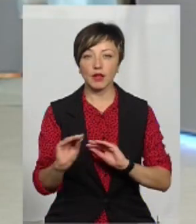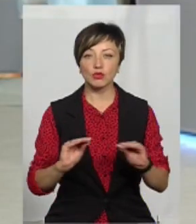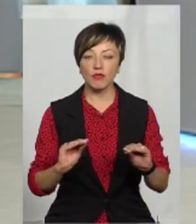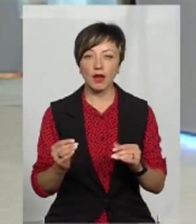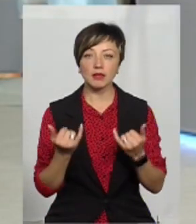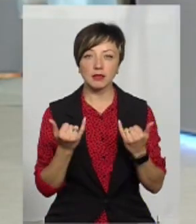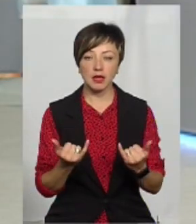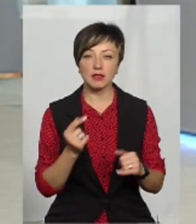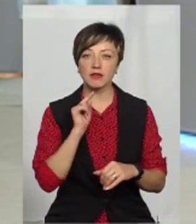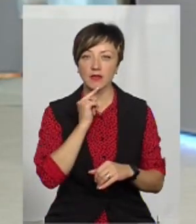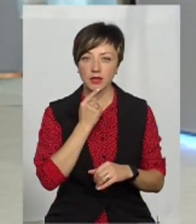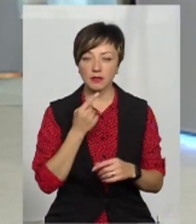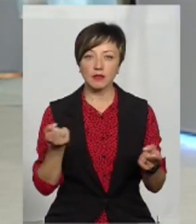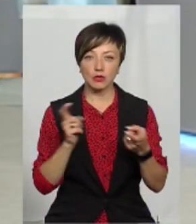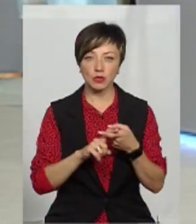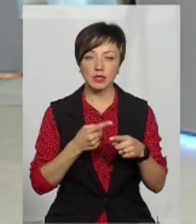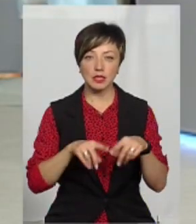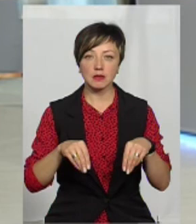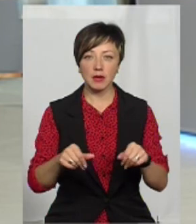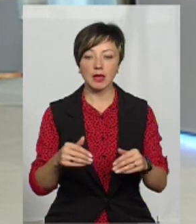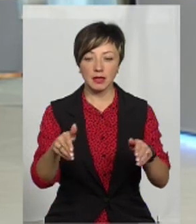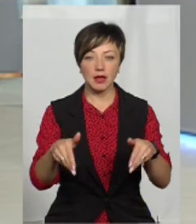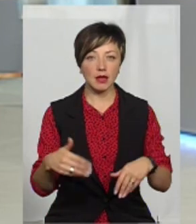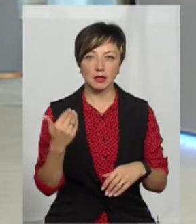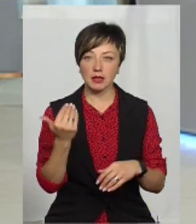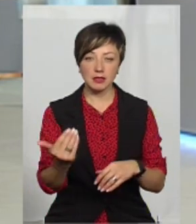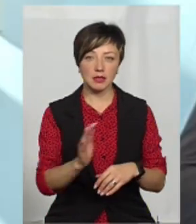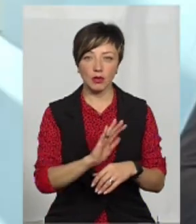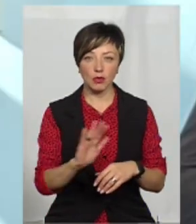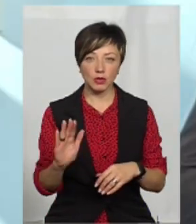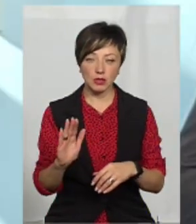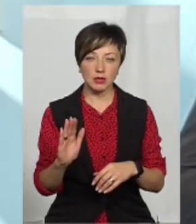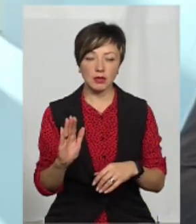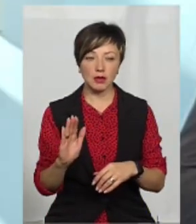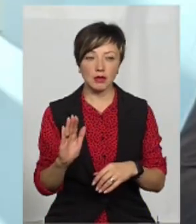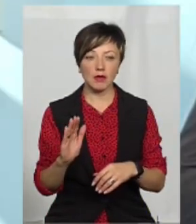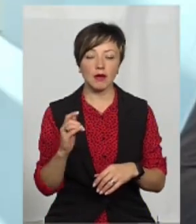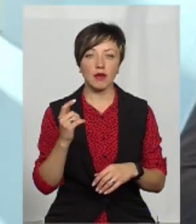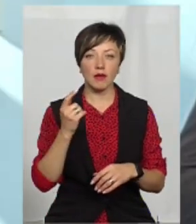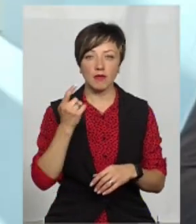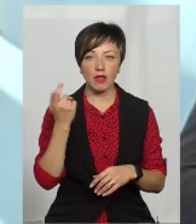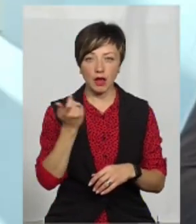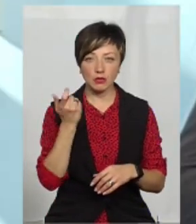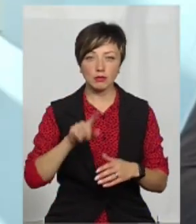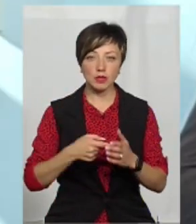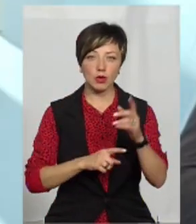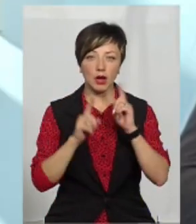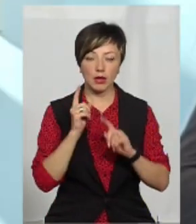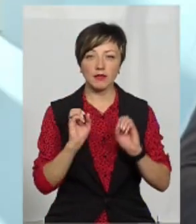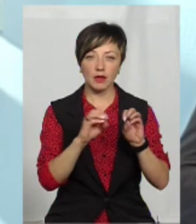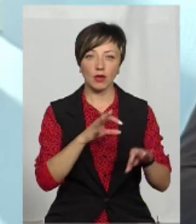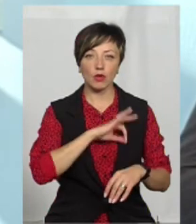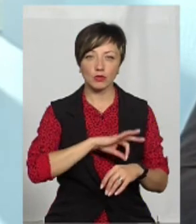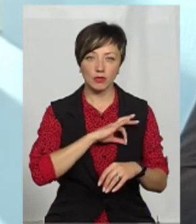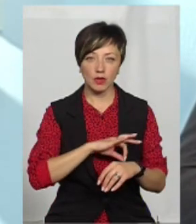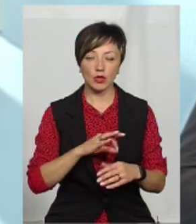влаштувати зараз досить важко в зв'язку з тим, що ця земельна ділянка не знаходиться у відданні міської ради, передана у користування,